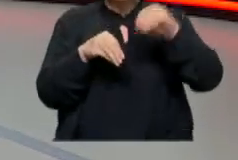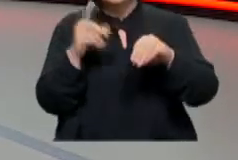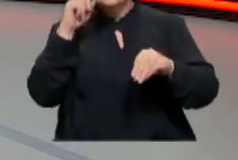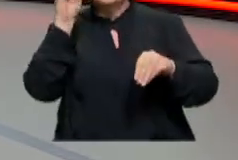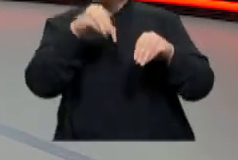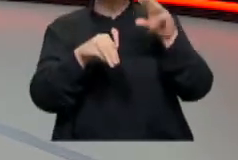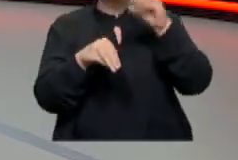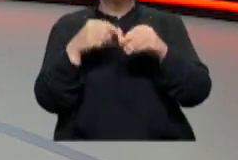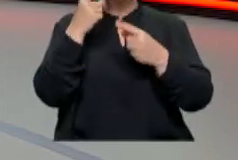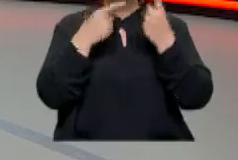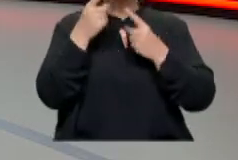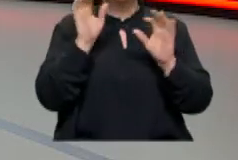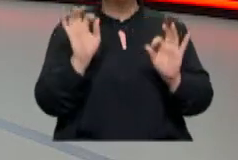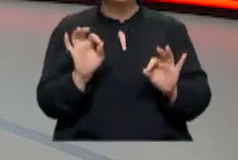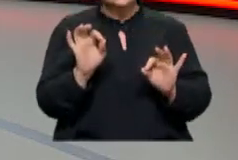çıkarcasına konuşuldukça,